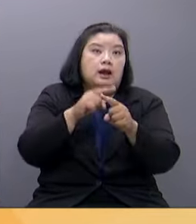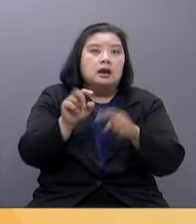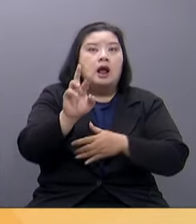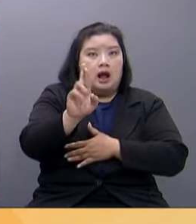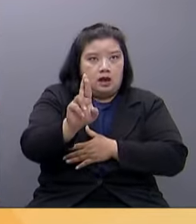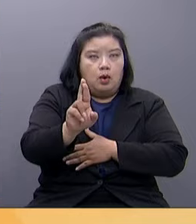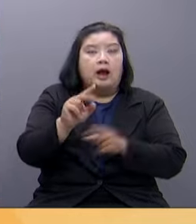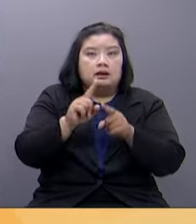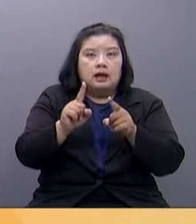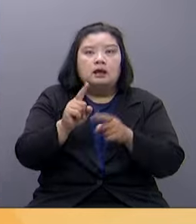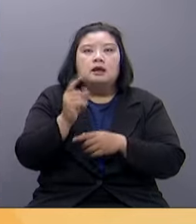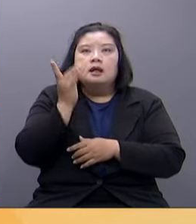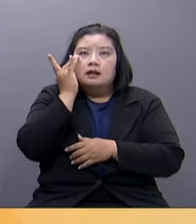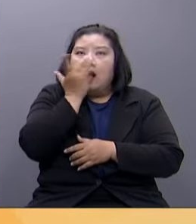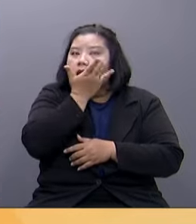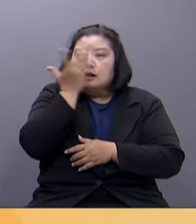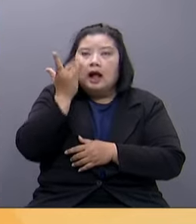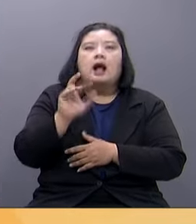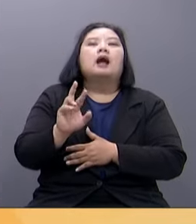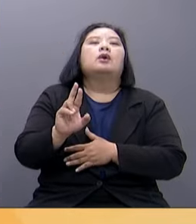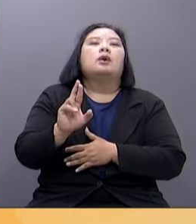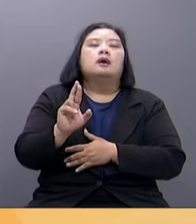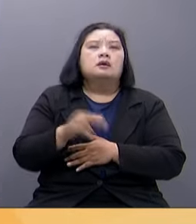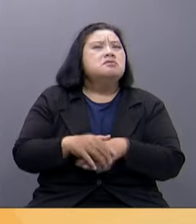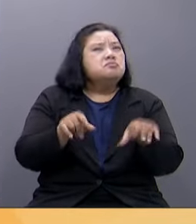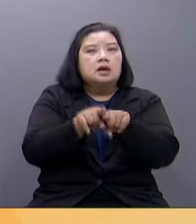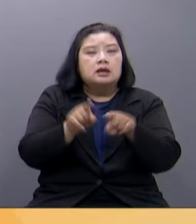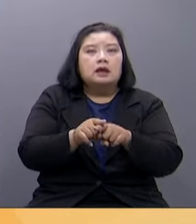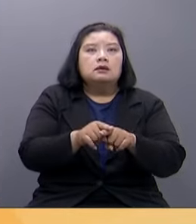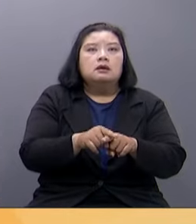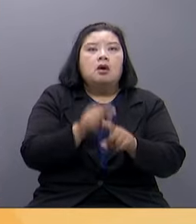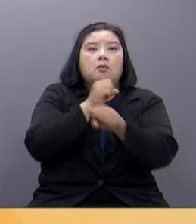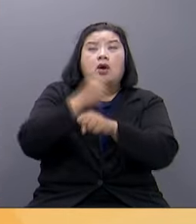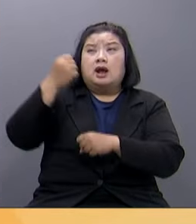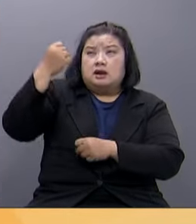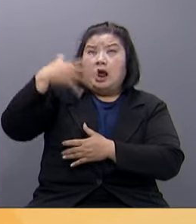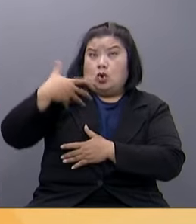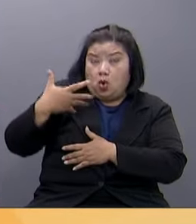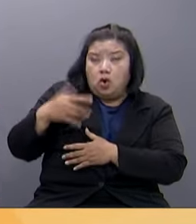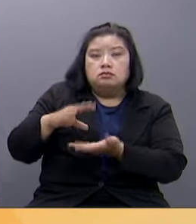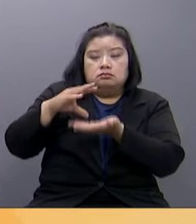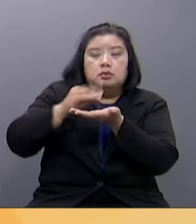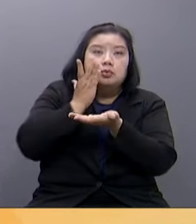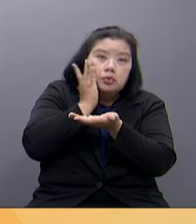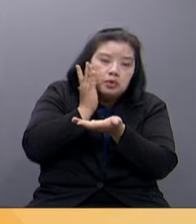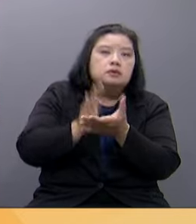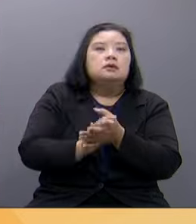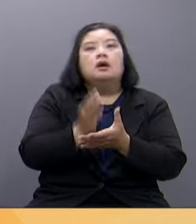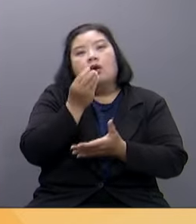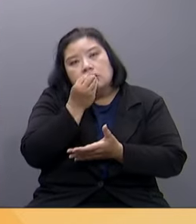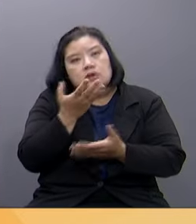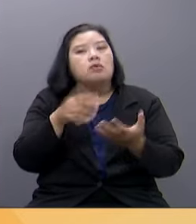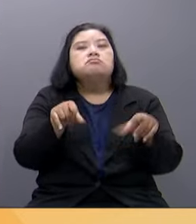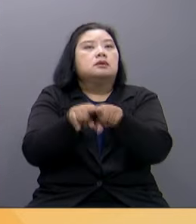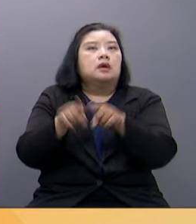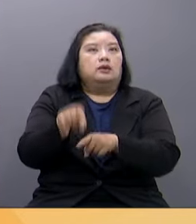ใช้บบระมดระวังใช่คืไม่วาจะอะไรกตาม ไม่ใชแคิมกแดน่คุหมออะไรกตามที่เราทาากิเราใช้มันก็ตองระัดระว